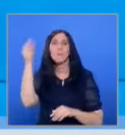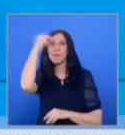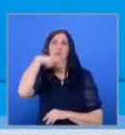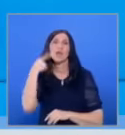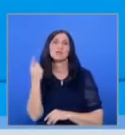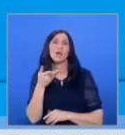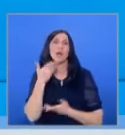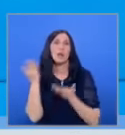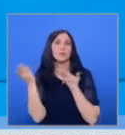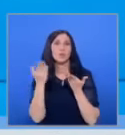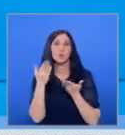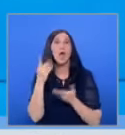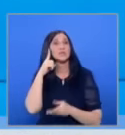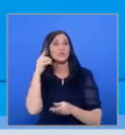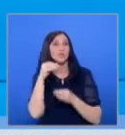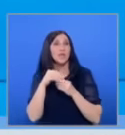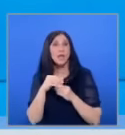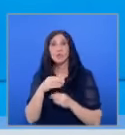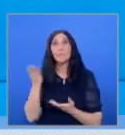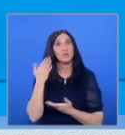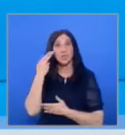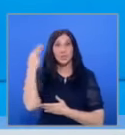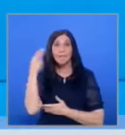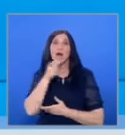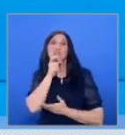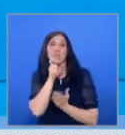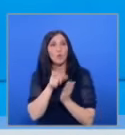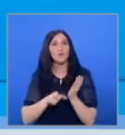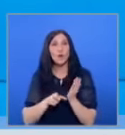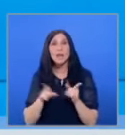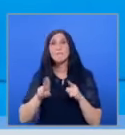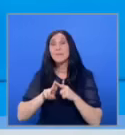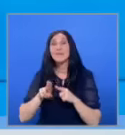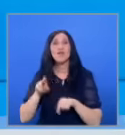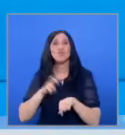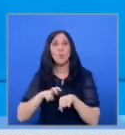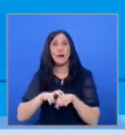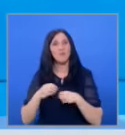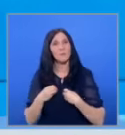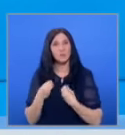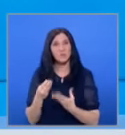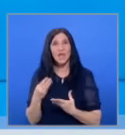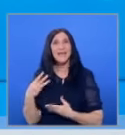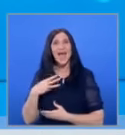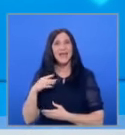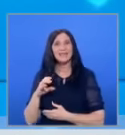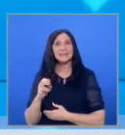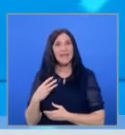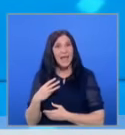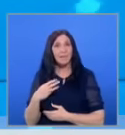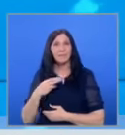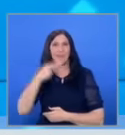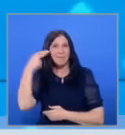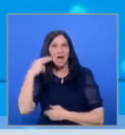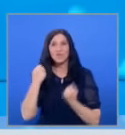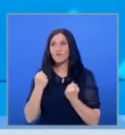литература. За съчинението се падна тема по стихотворението на Петя Добарова «Посвещение», а за есето темата «Живот в мрежата». За